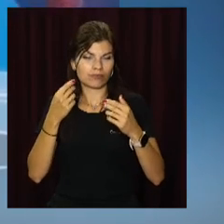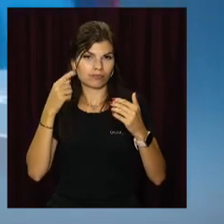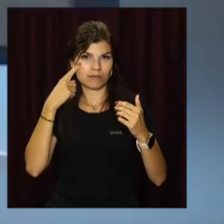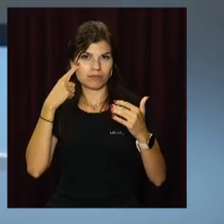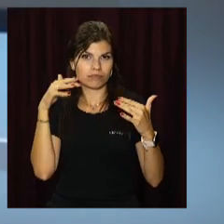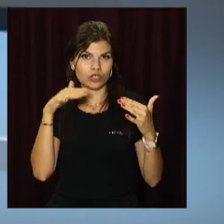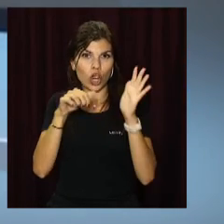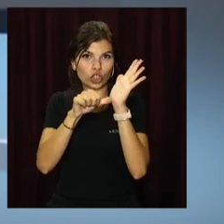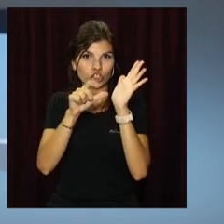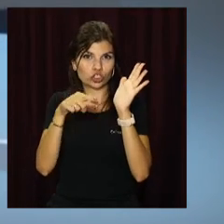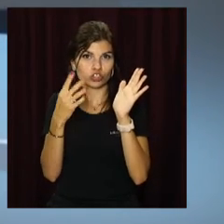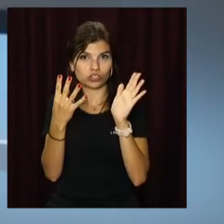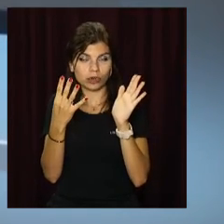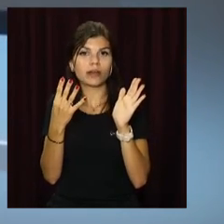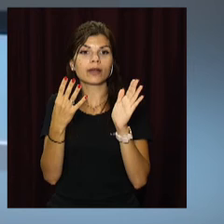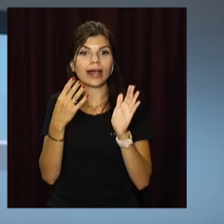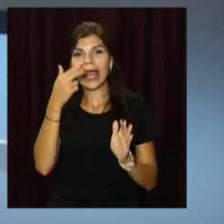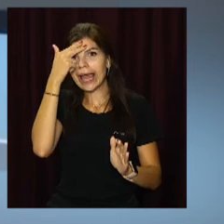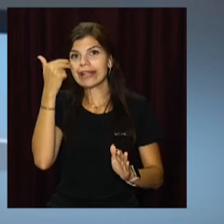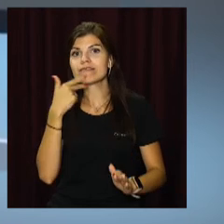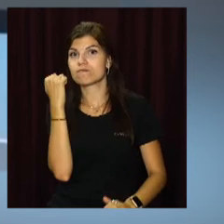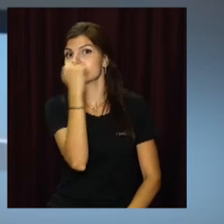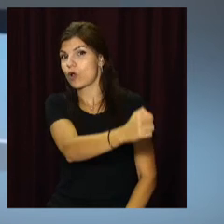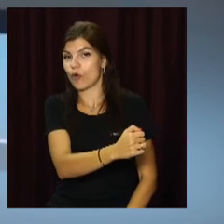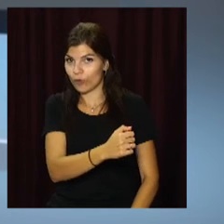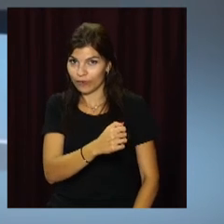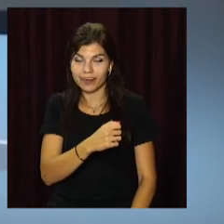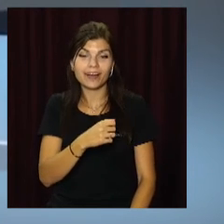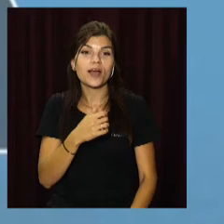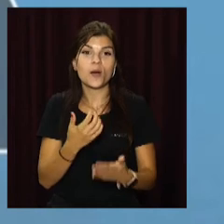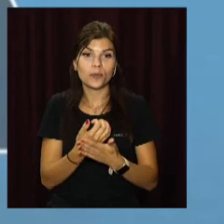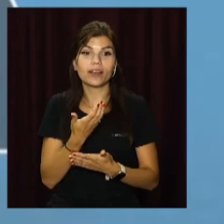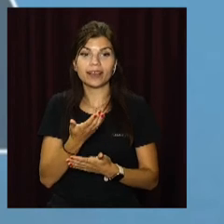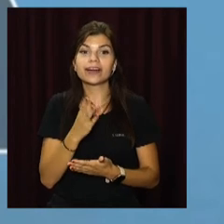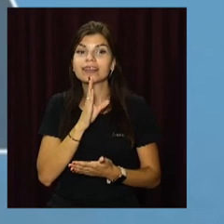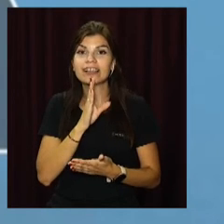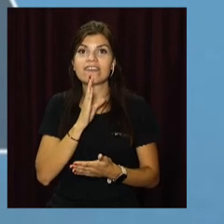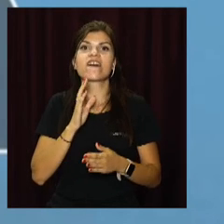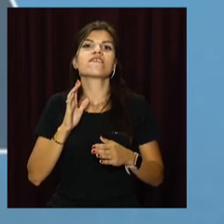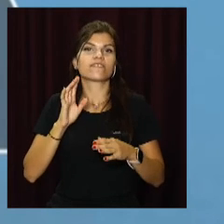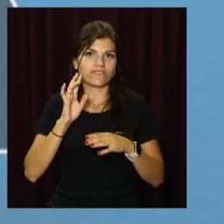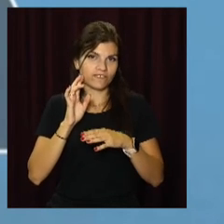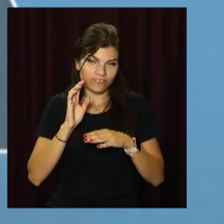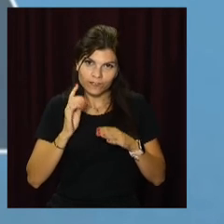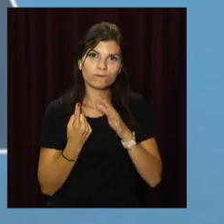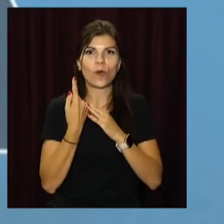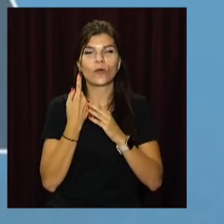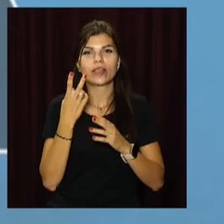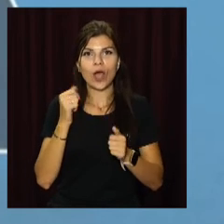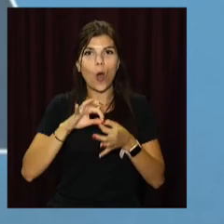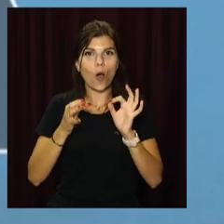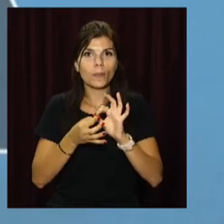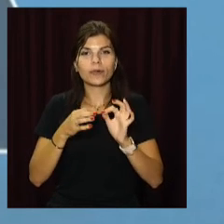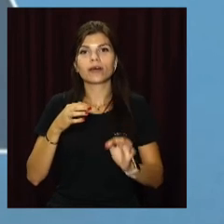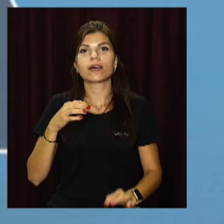рахунком 6-4 здолала італійку Камілу Джорджі. Таким чином Світоліна перевершила своє досягнення на Олімпіаді у